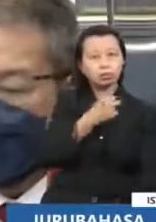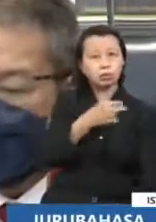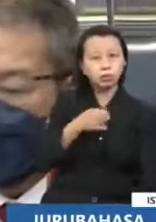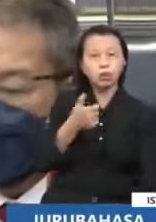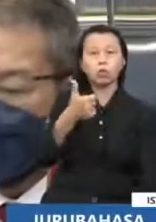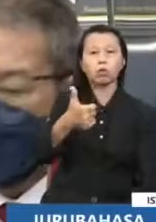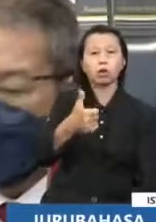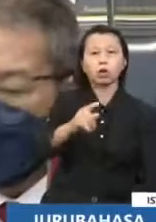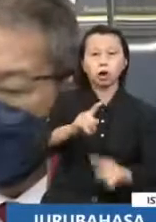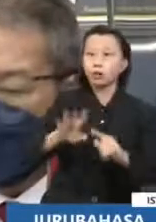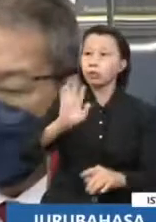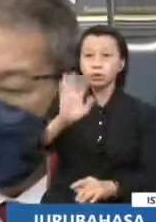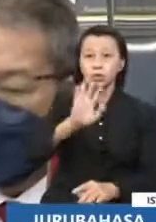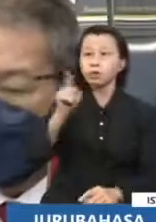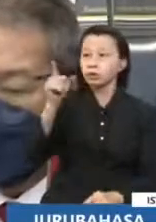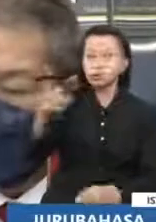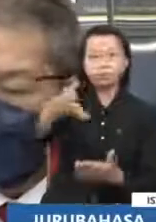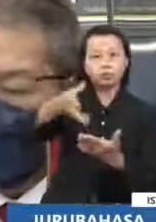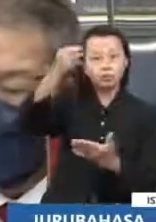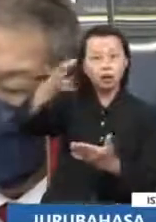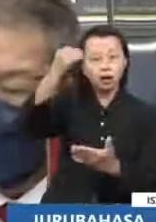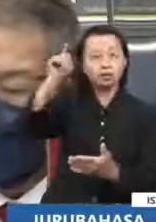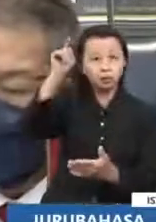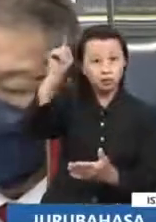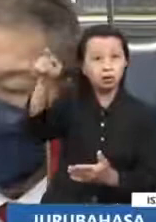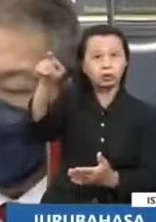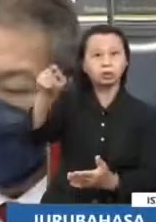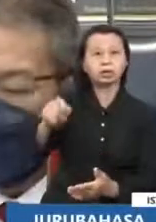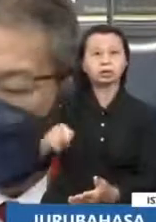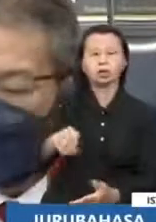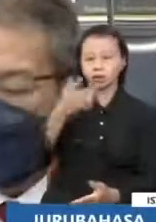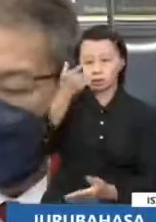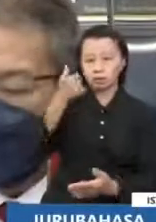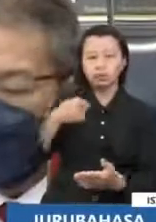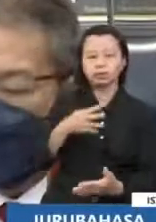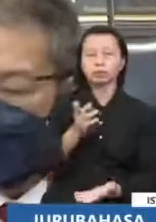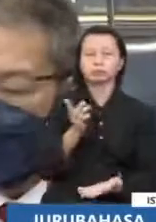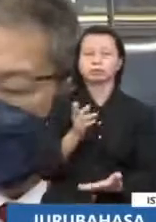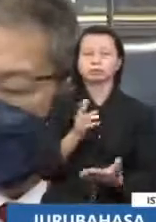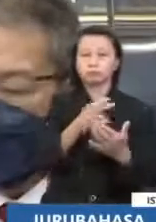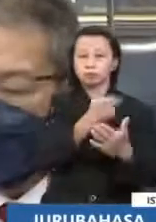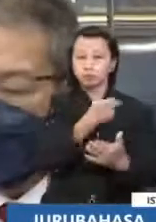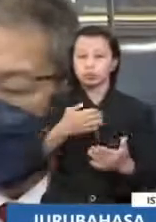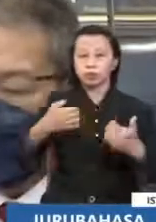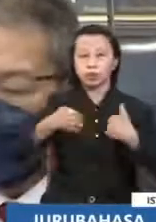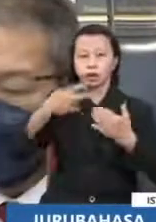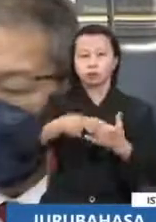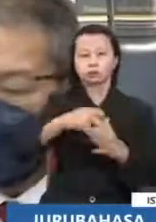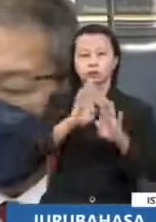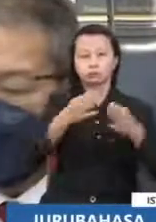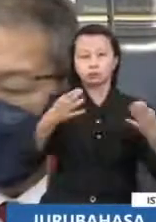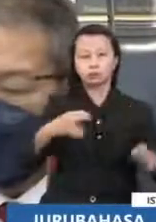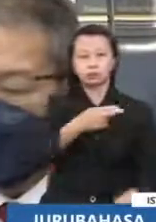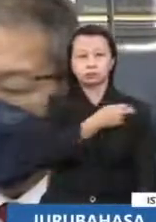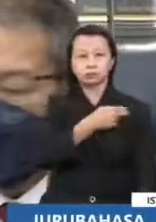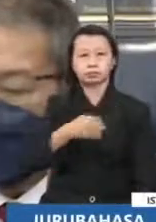dia belajar di negara mereka. Kerana Indonesia ada program bahasa Indonesia yang